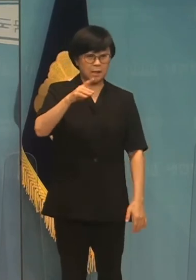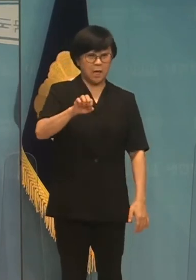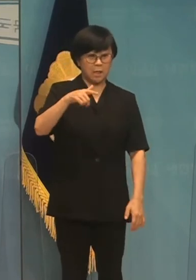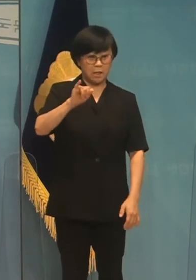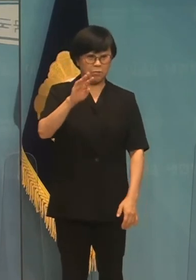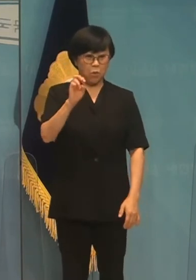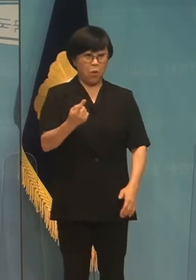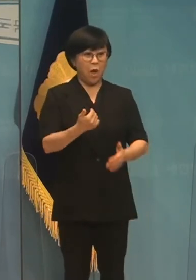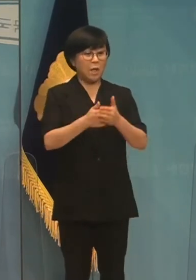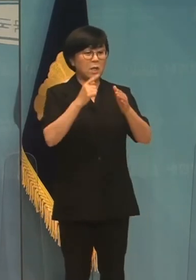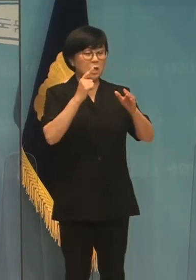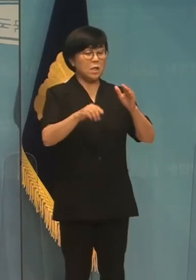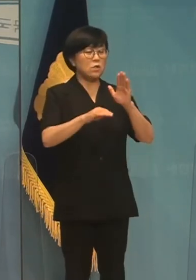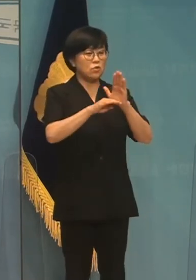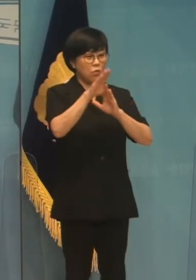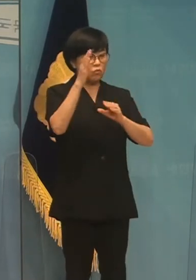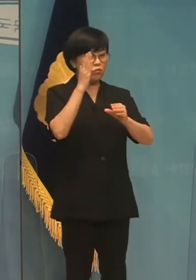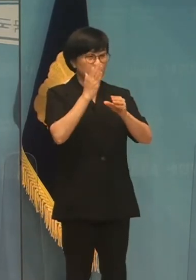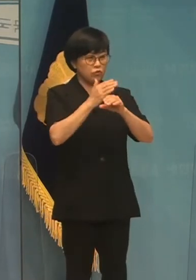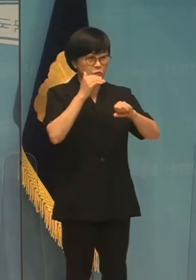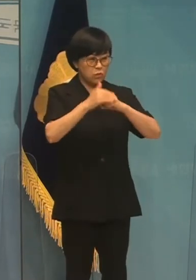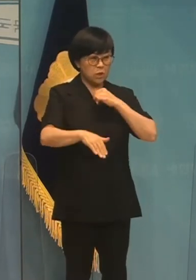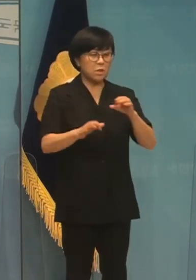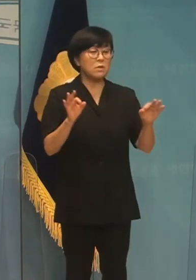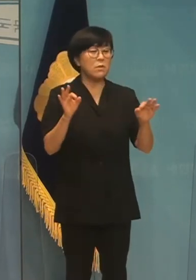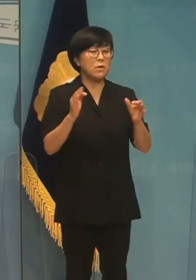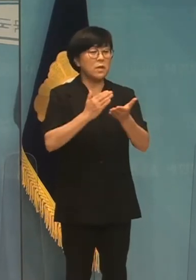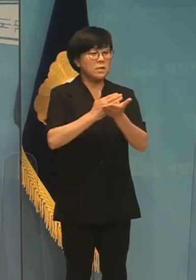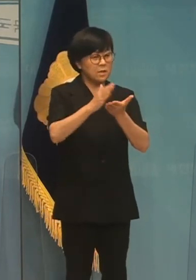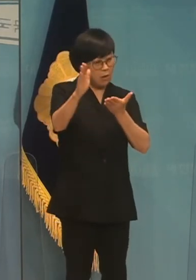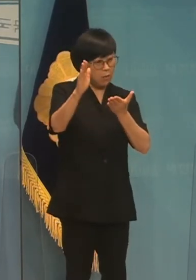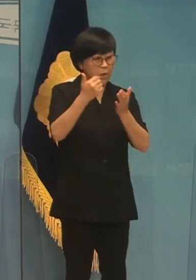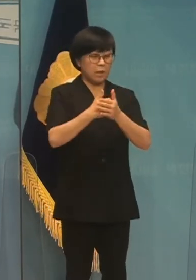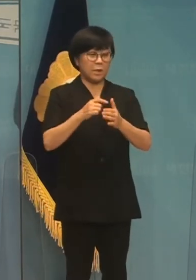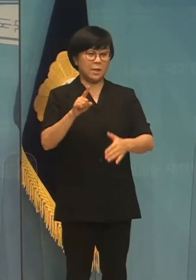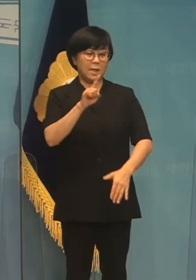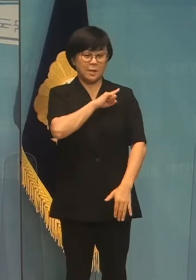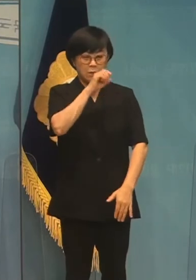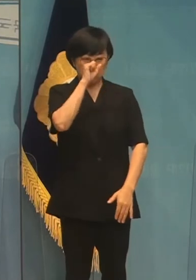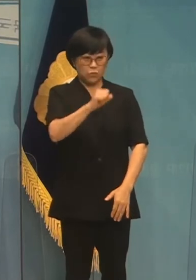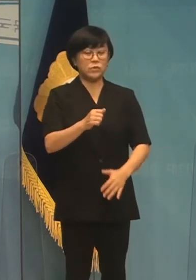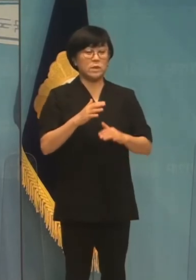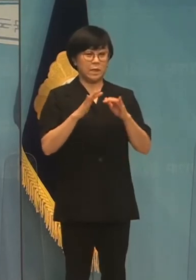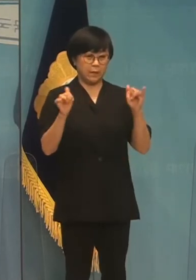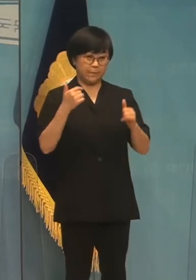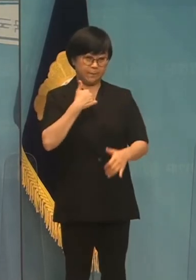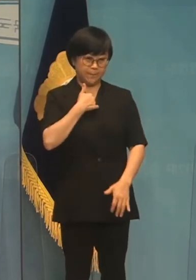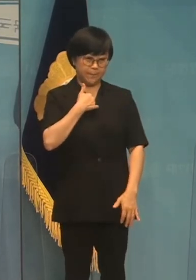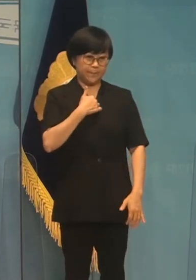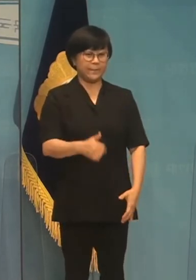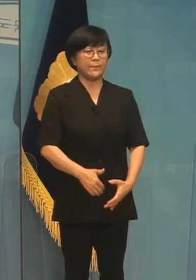장기표가 주사파를 척결하는데 최대 적임자입니다.